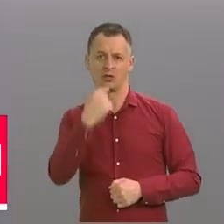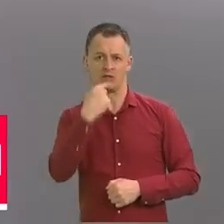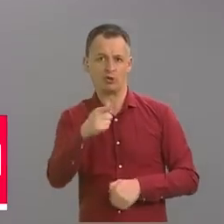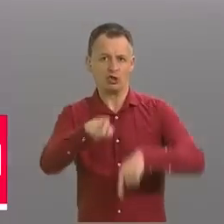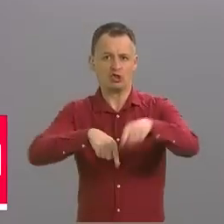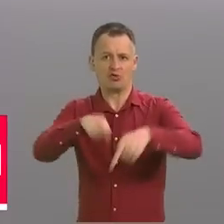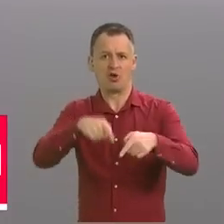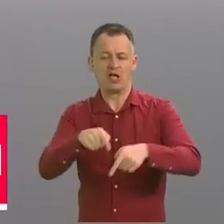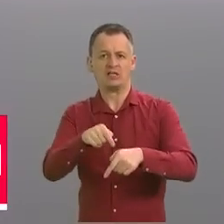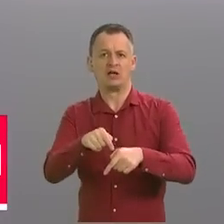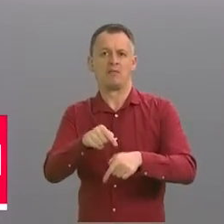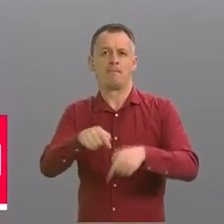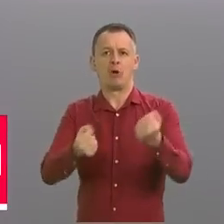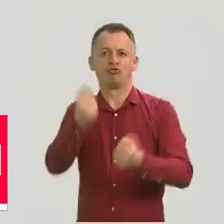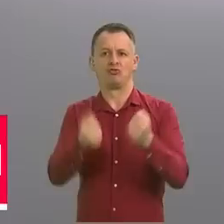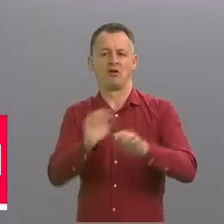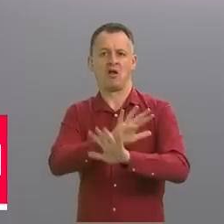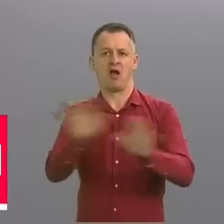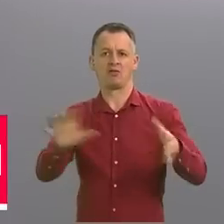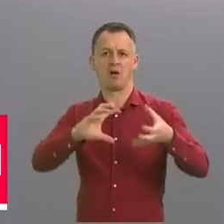Traficul uiat aici, e blocat.